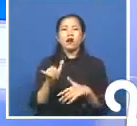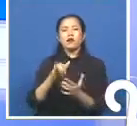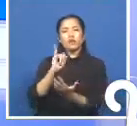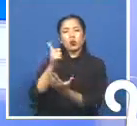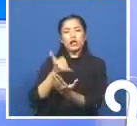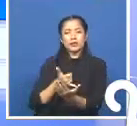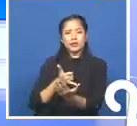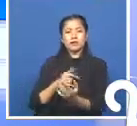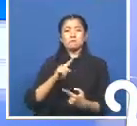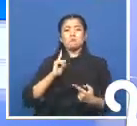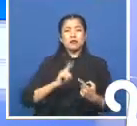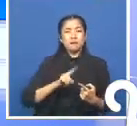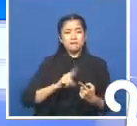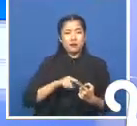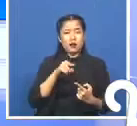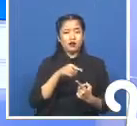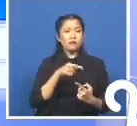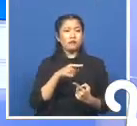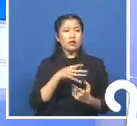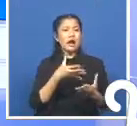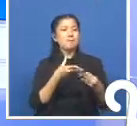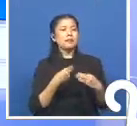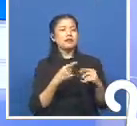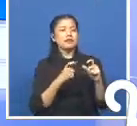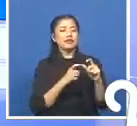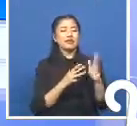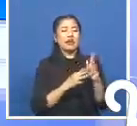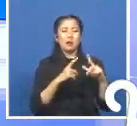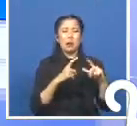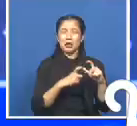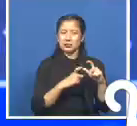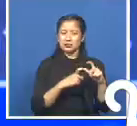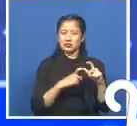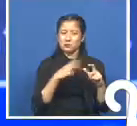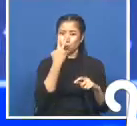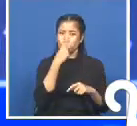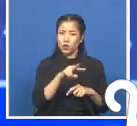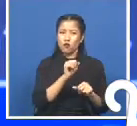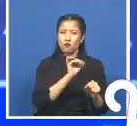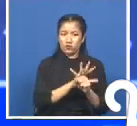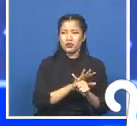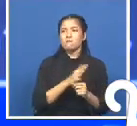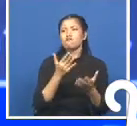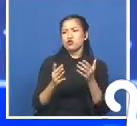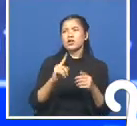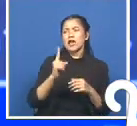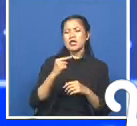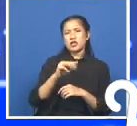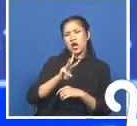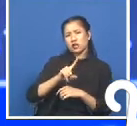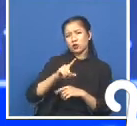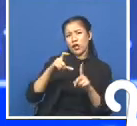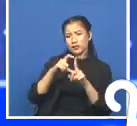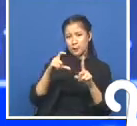pertama, sasaran akan menerima SMS peduli COVID. Mungkin seperti yang kita tahu sejak tanggal 31 Desember lalu ini sejumlah warga